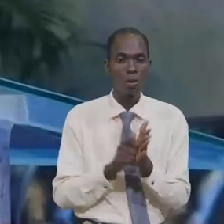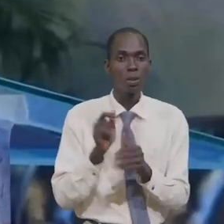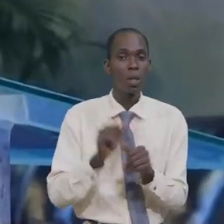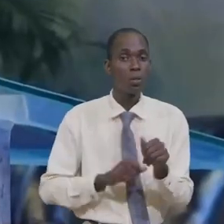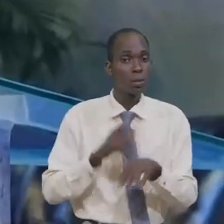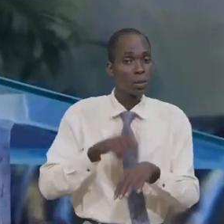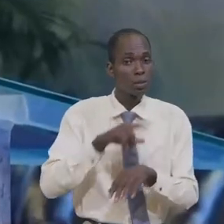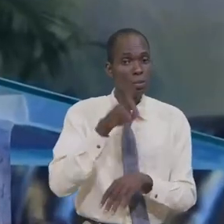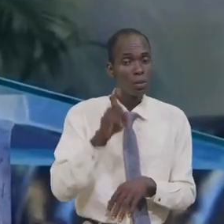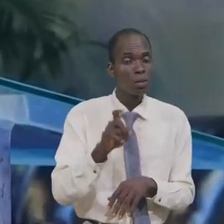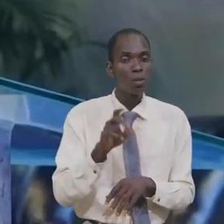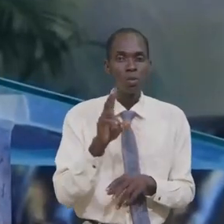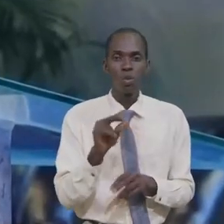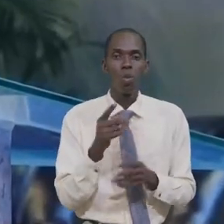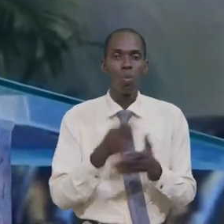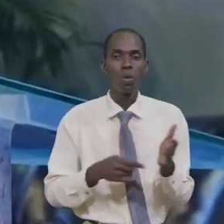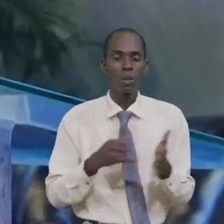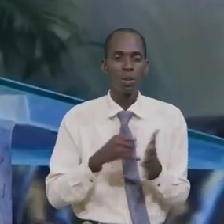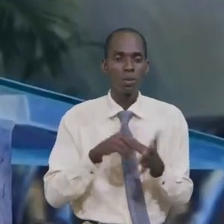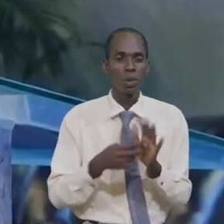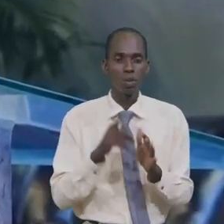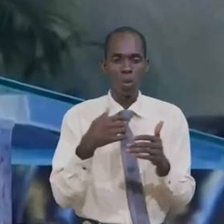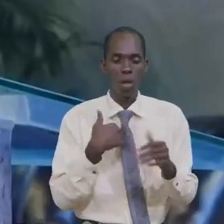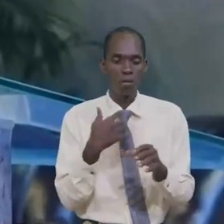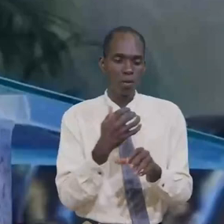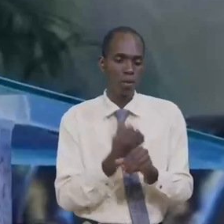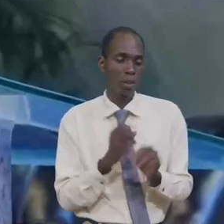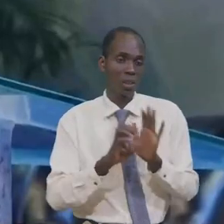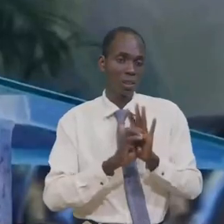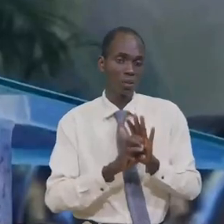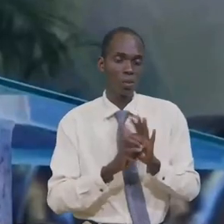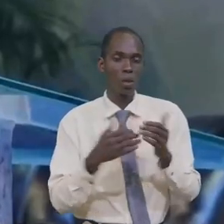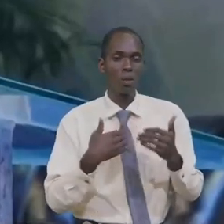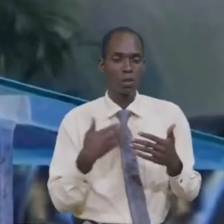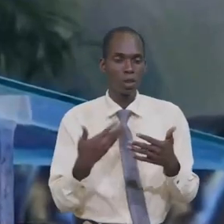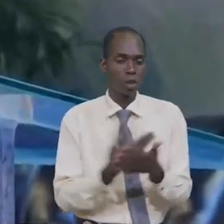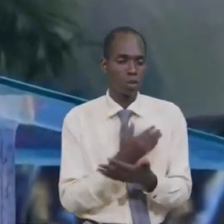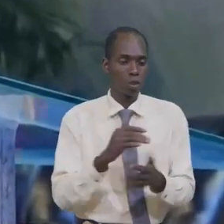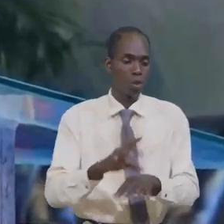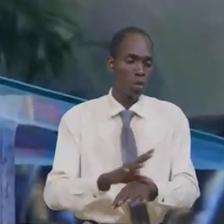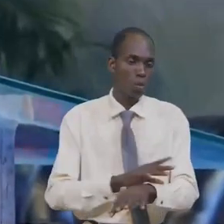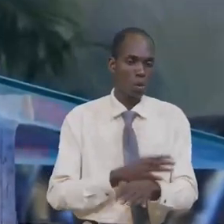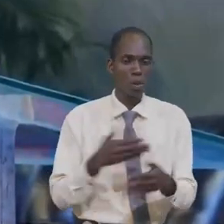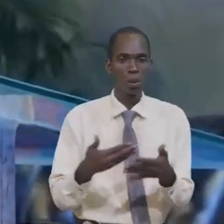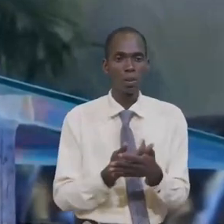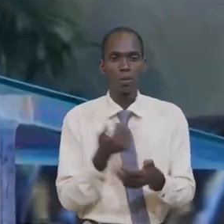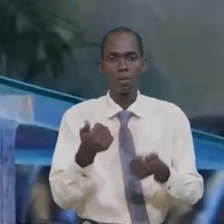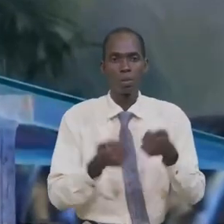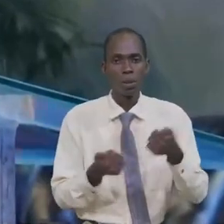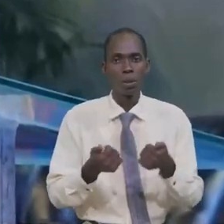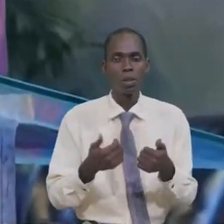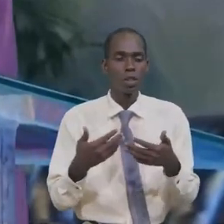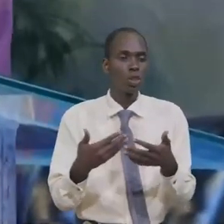tu as un nouvel nouvel ordinateur tu as un nouveau véhicule tu as peut-être une nouvelle